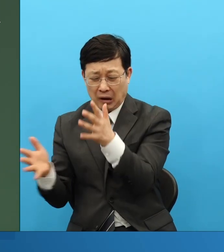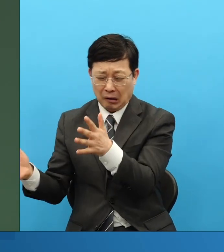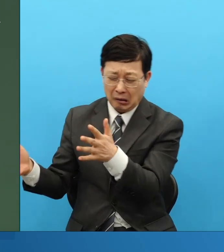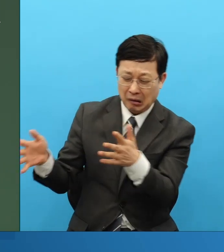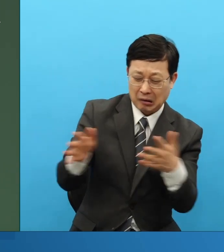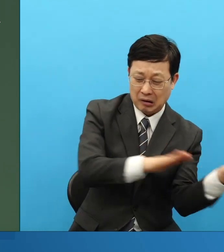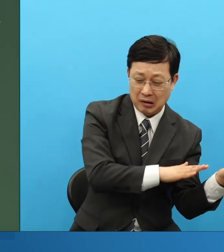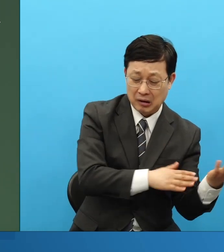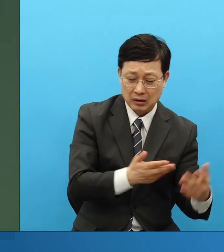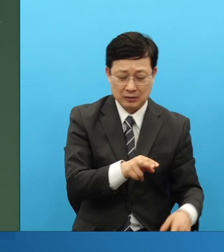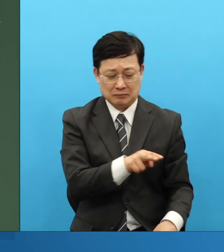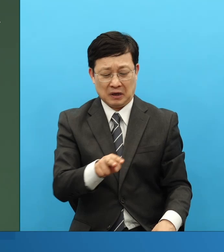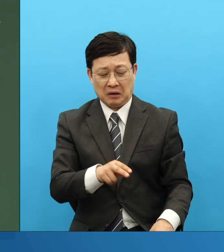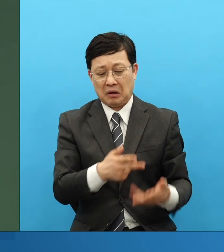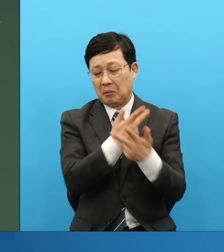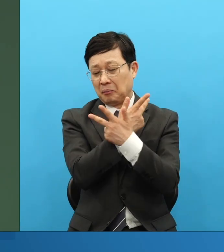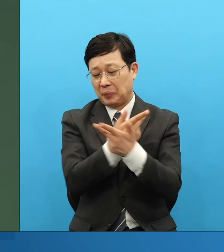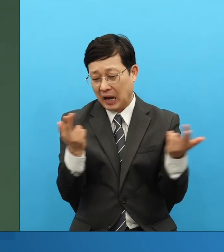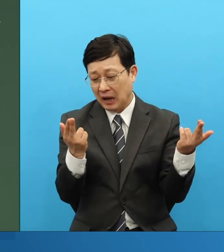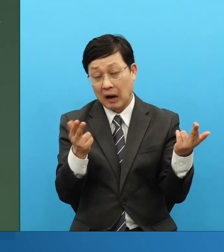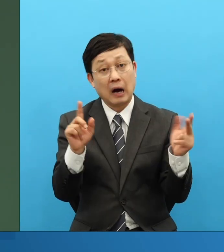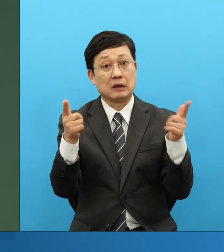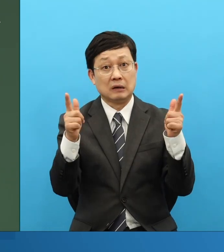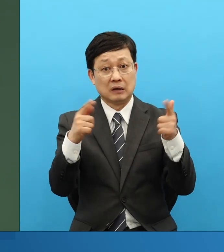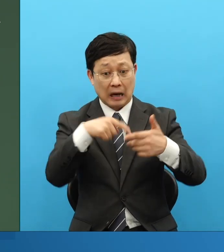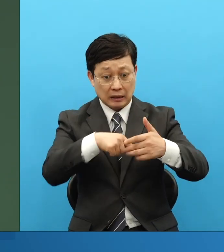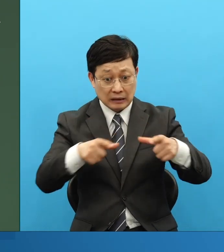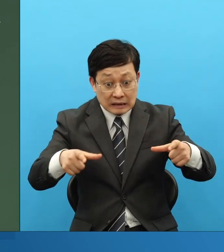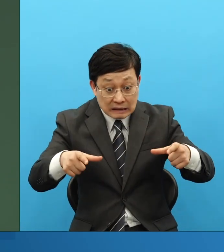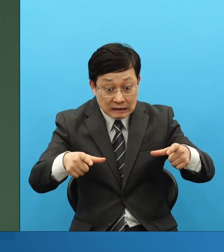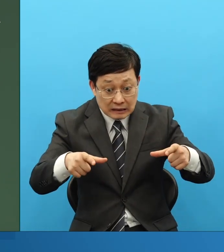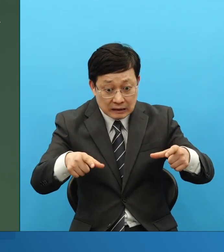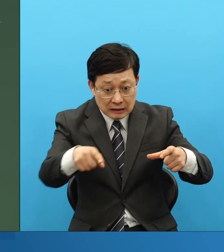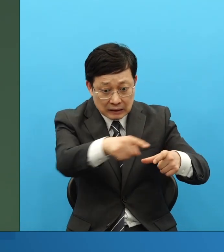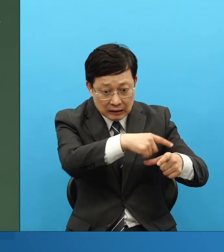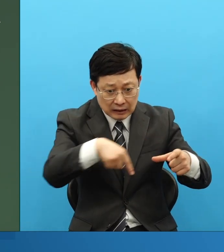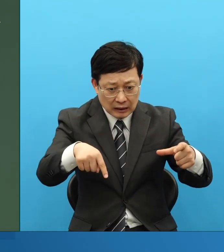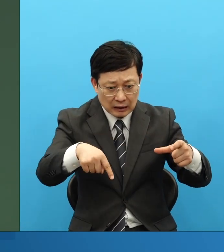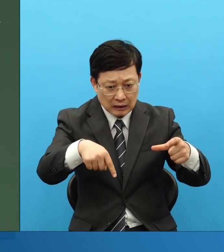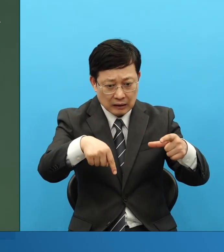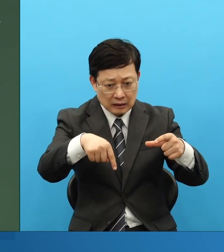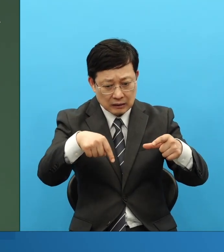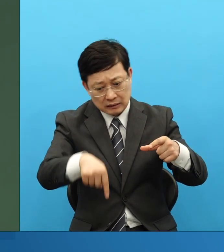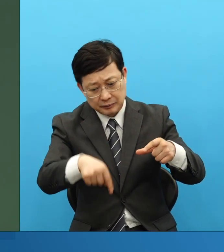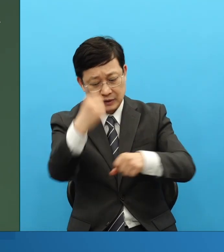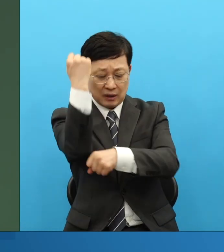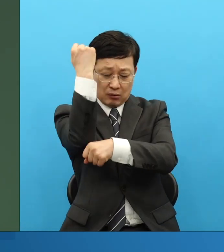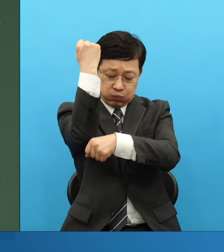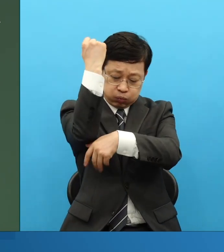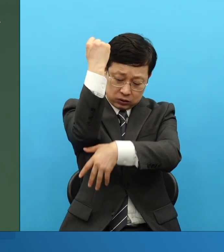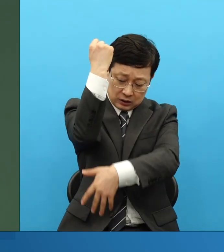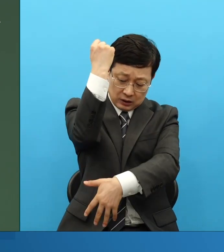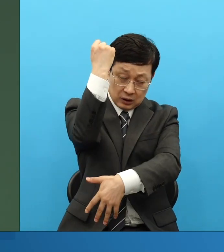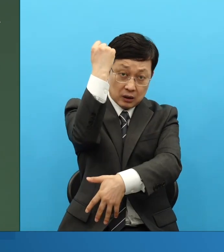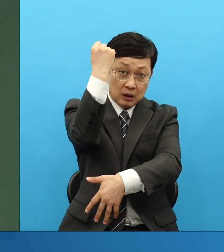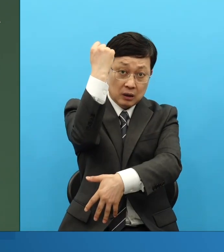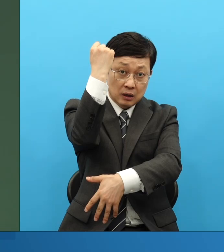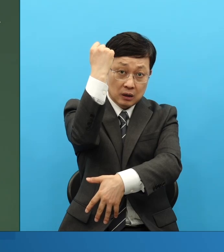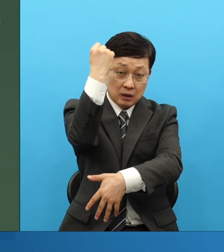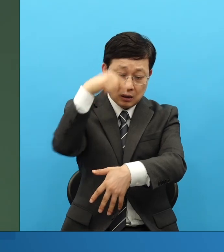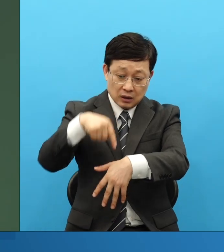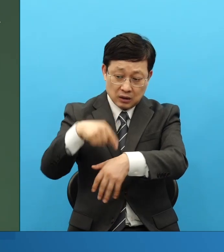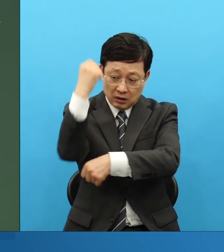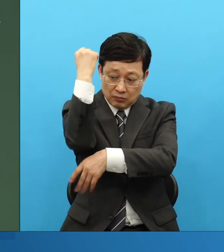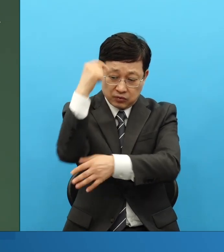trees. 그런데 그루터기가 남아있어. However, the stump remains. 그 밑에는 뿔이 있어요. And underneath that is the roots. 뿌리는